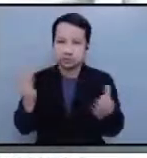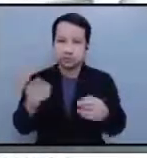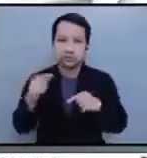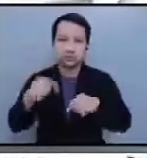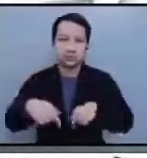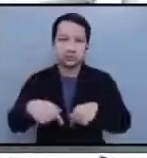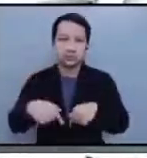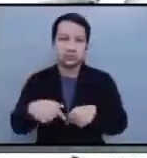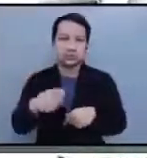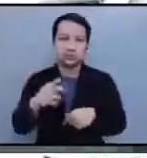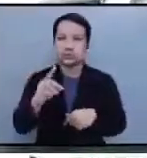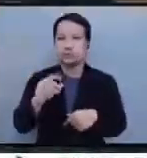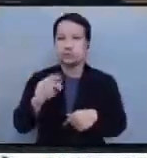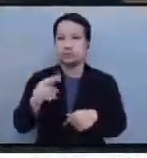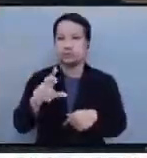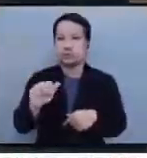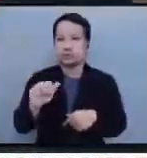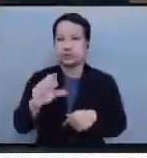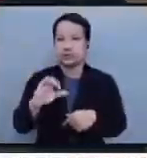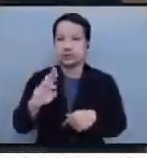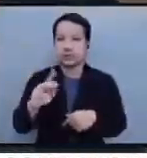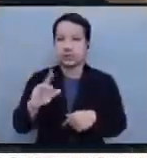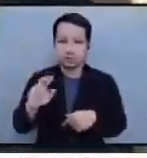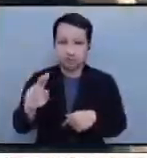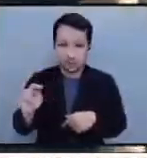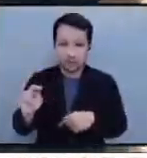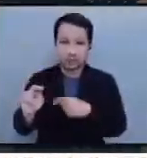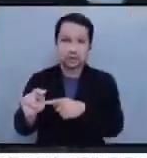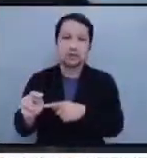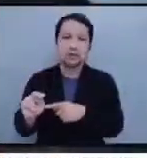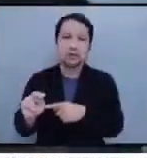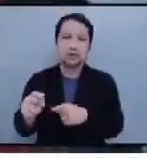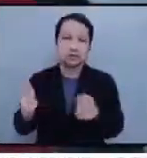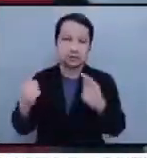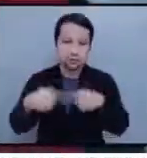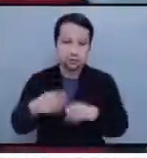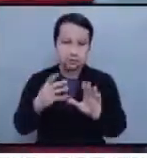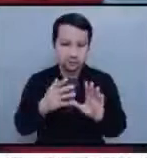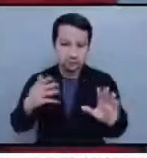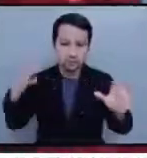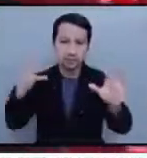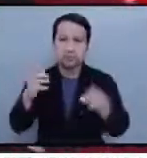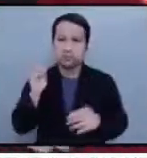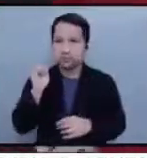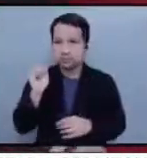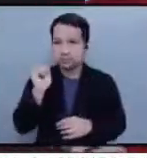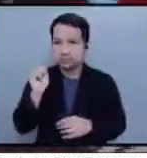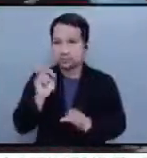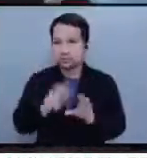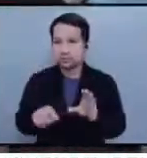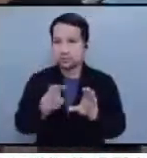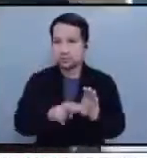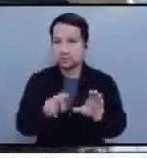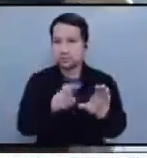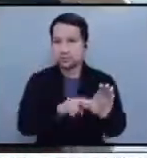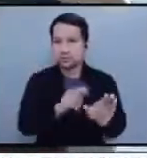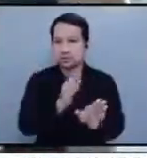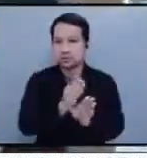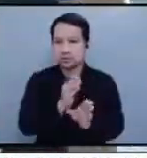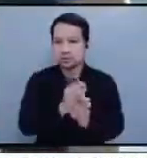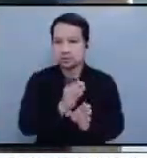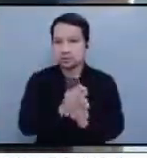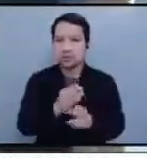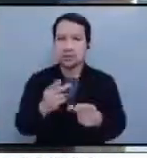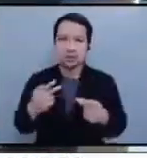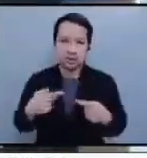Doña Carmen, ay magamat mahaba ang pila, ay mabilis naman ito yung pagpapasakay sa mga bus. As long as may bus